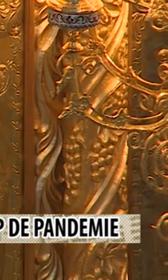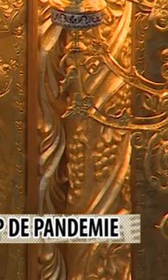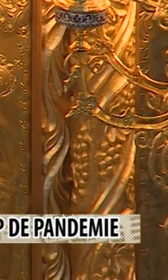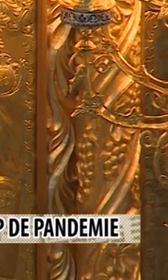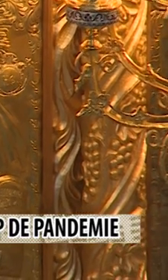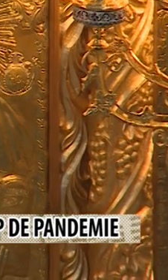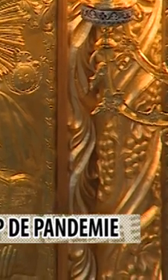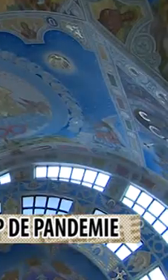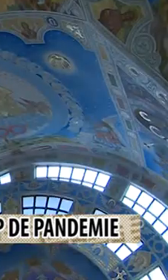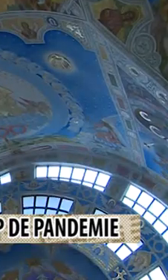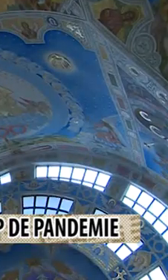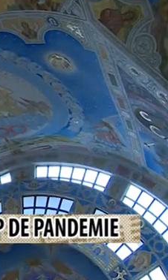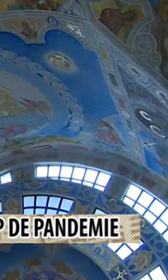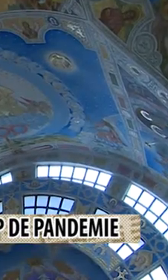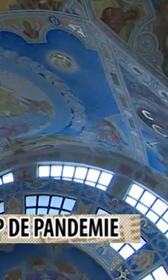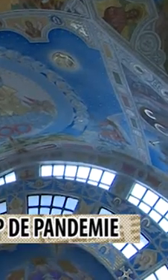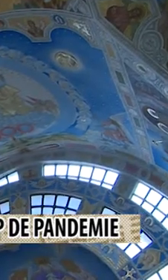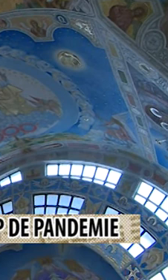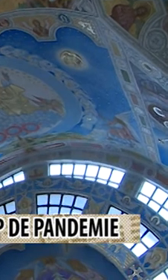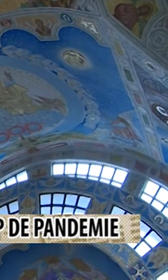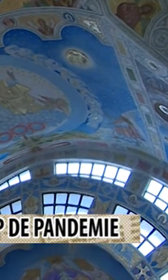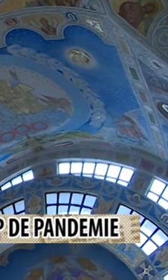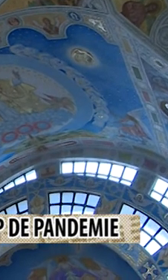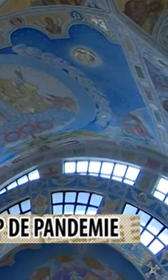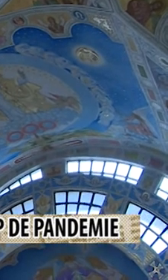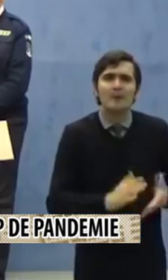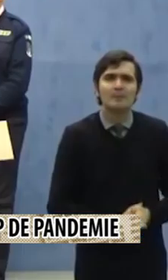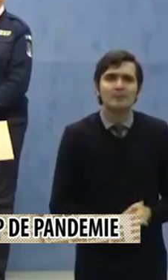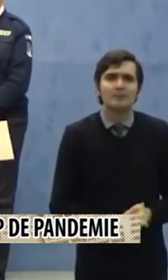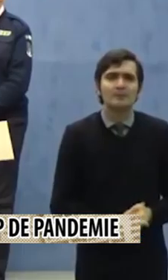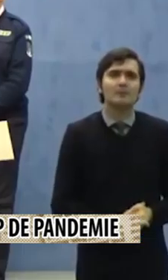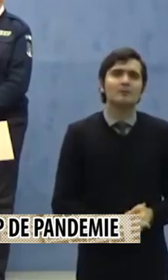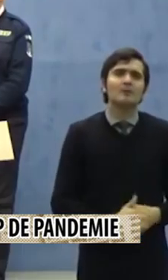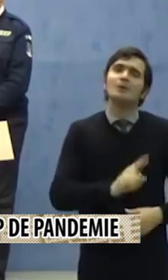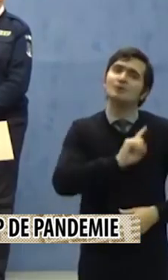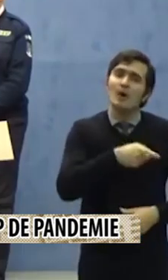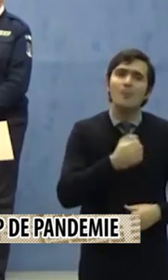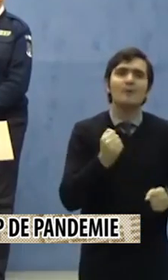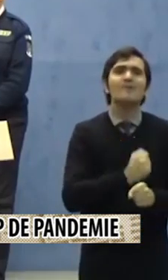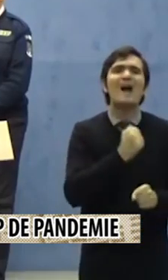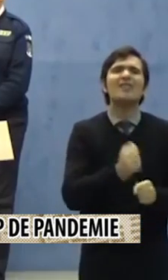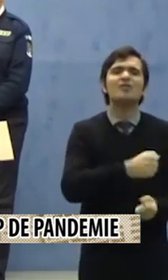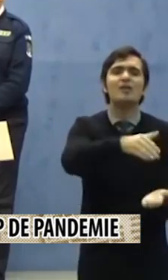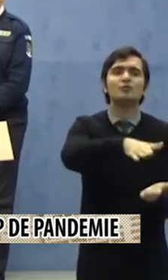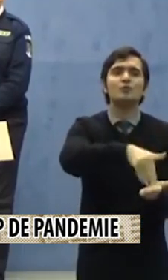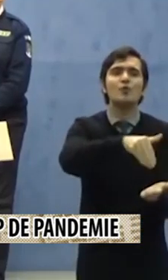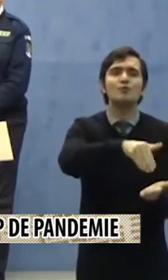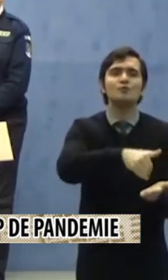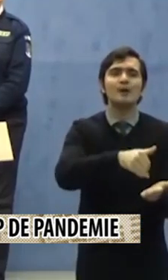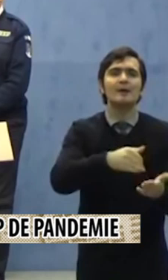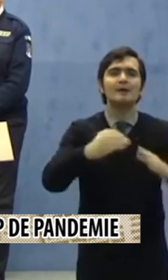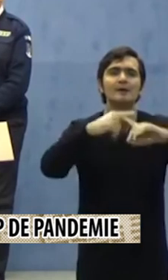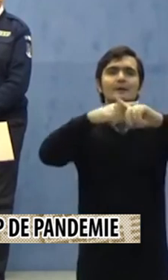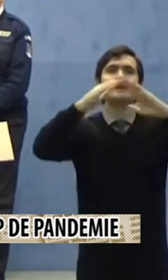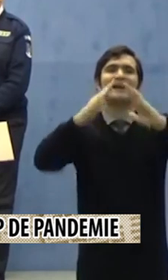oficiate, dar cu maxim 8 persoane, a precizat ministrul. Se pot oficia slujbe în lăcașurile